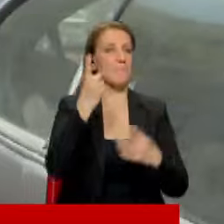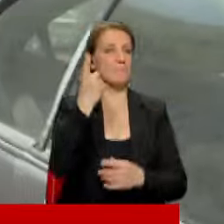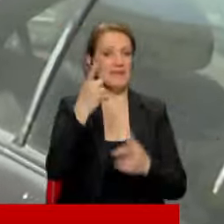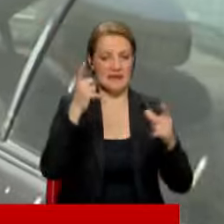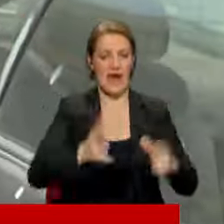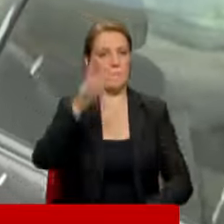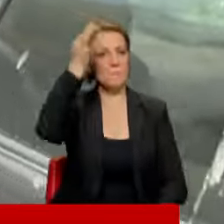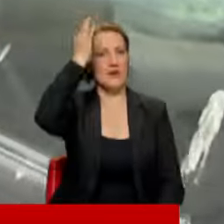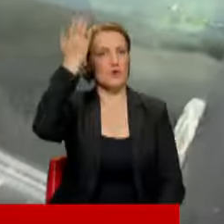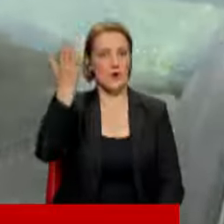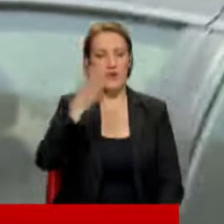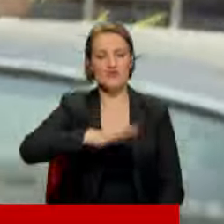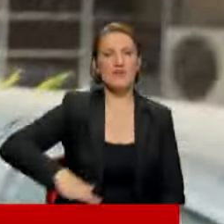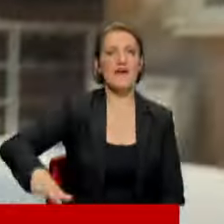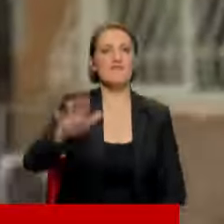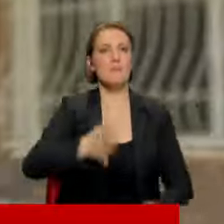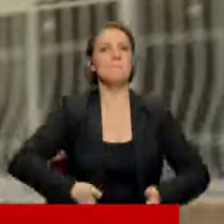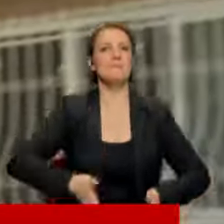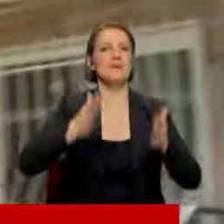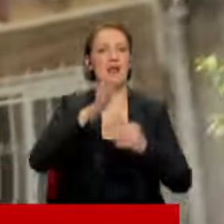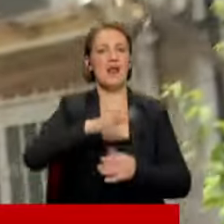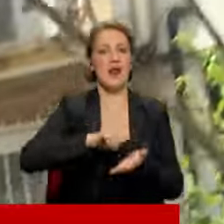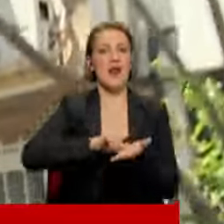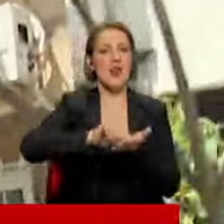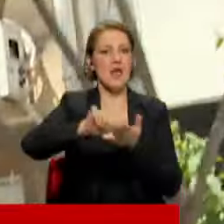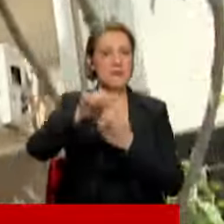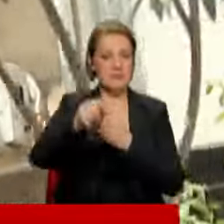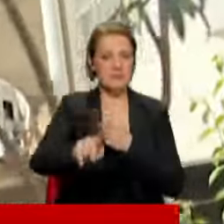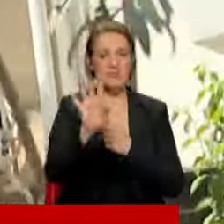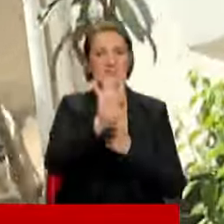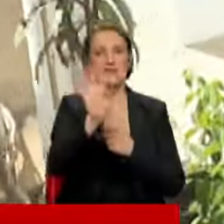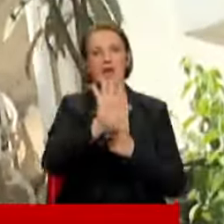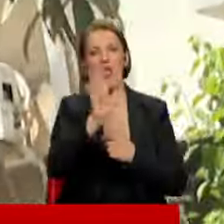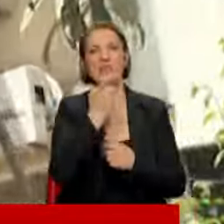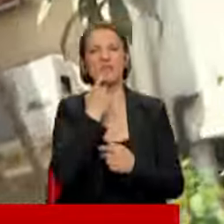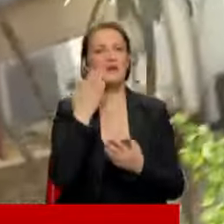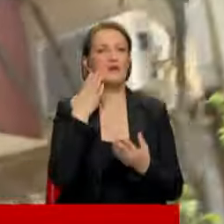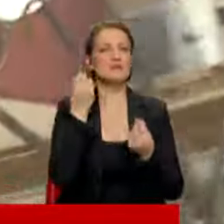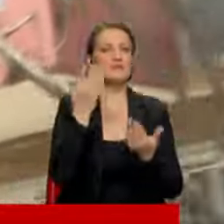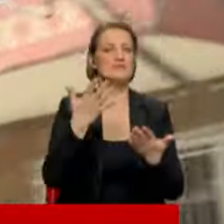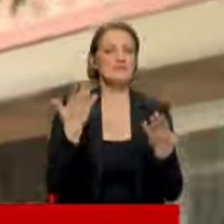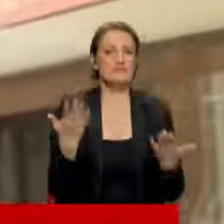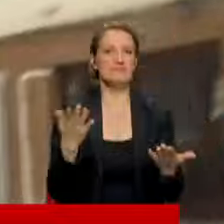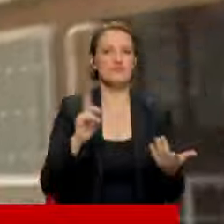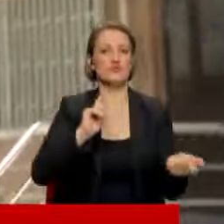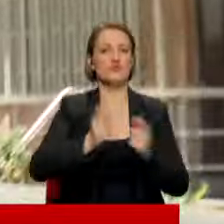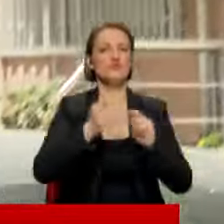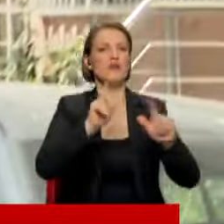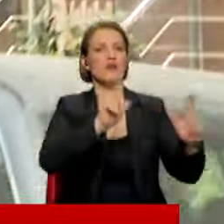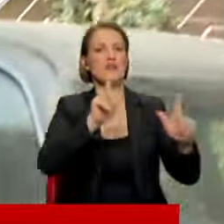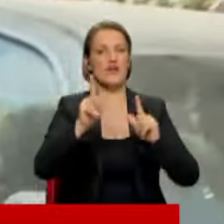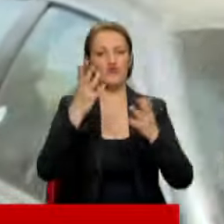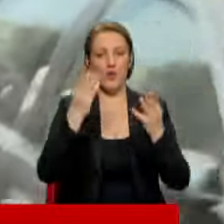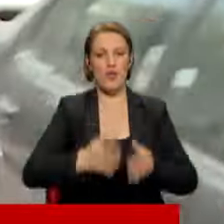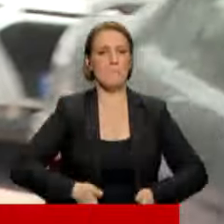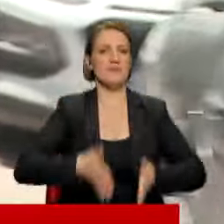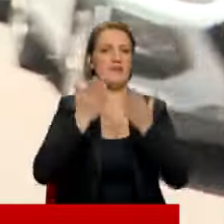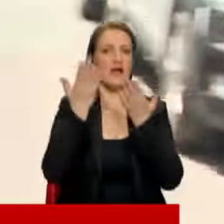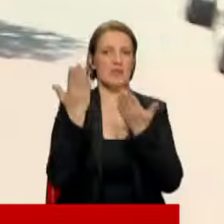Bakırköy çevremdeki binaların neredeyse tamamı 40-50 yıllık Çürük ve dönüşüme ihtiyacı olan